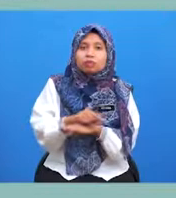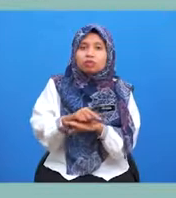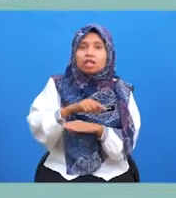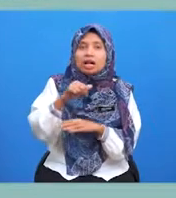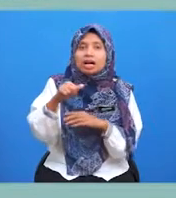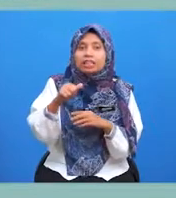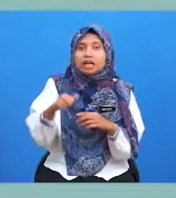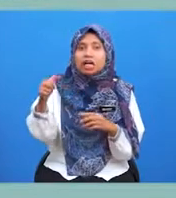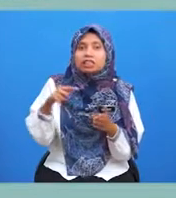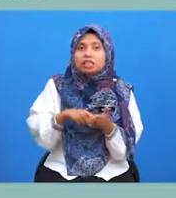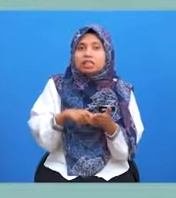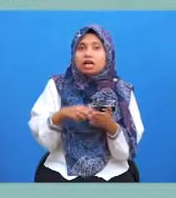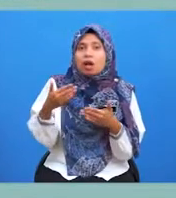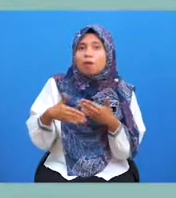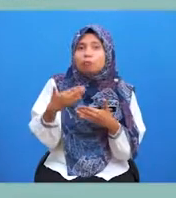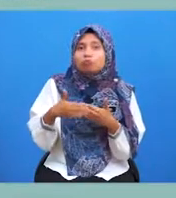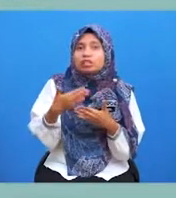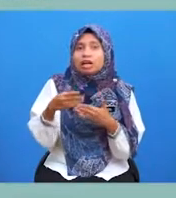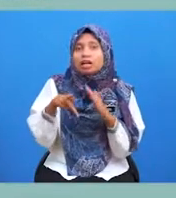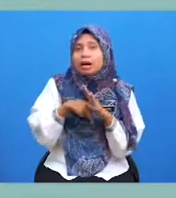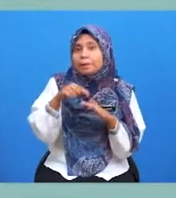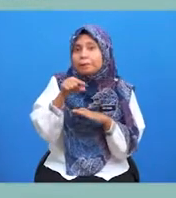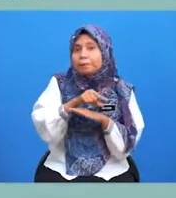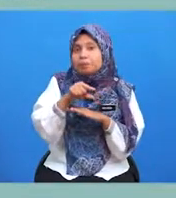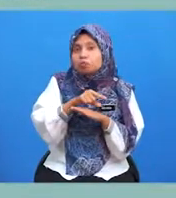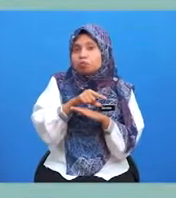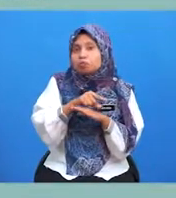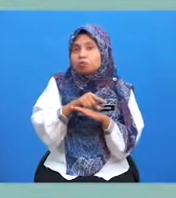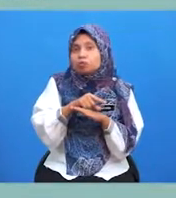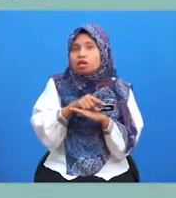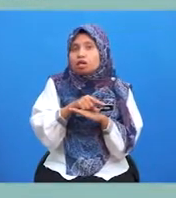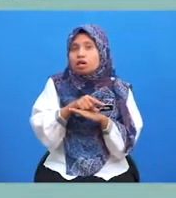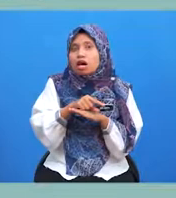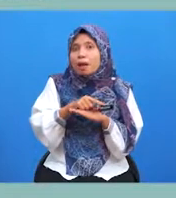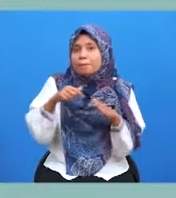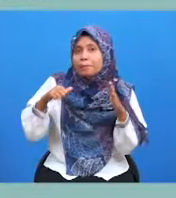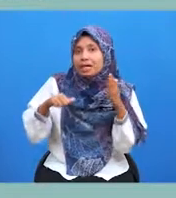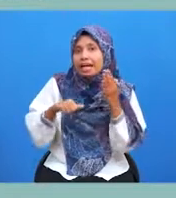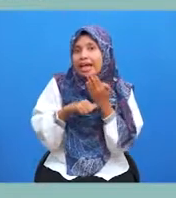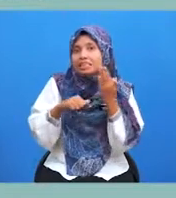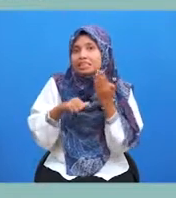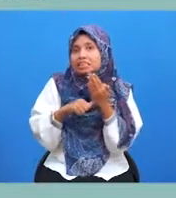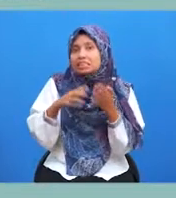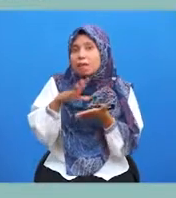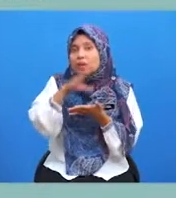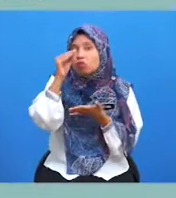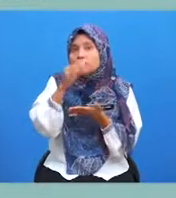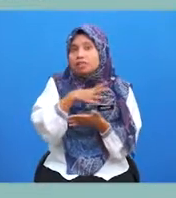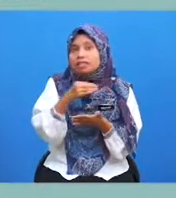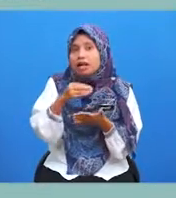Penggunaan alatan ini bukan sahaja memudahkan pengguna mengakses